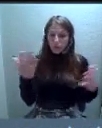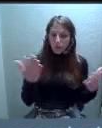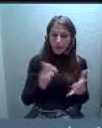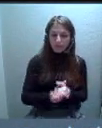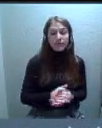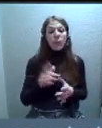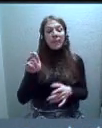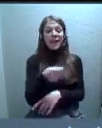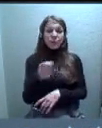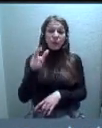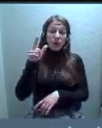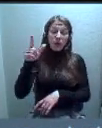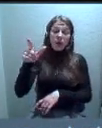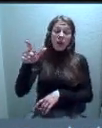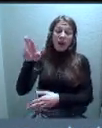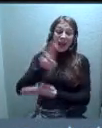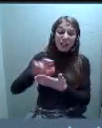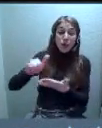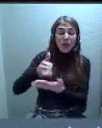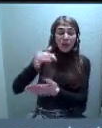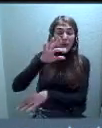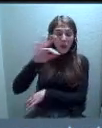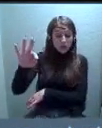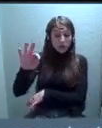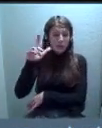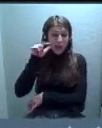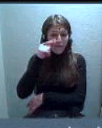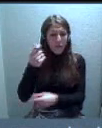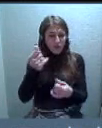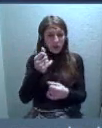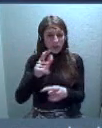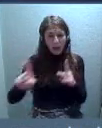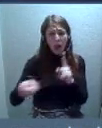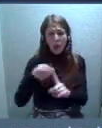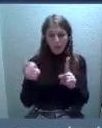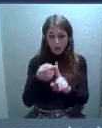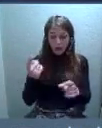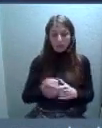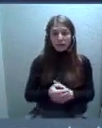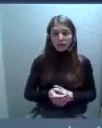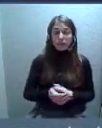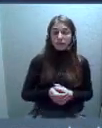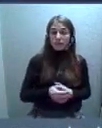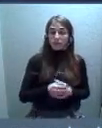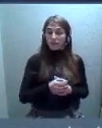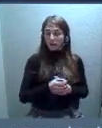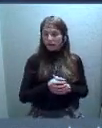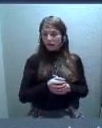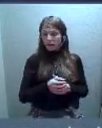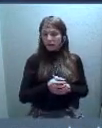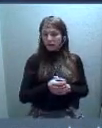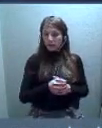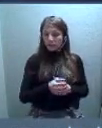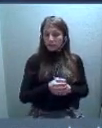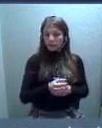financier important de la région Île-de-France, 1,2 million d'euros investis pour rendre tous les endroits de la base accessibles,